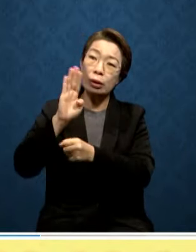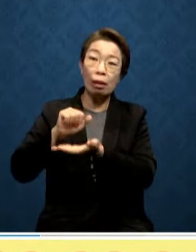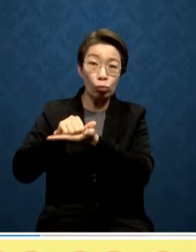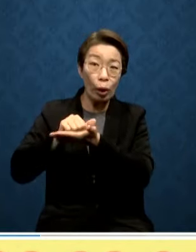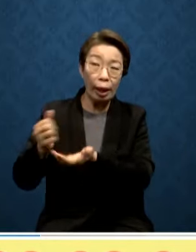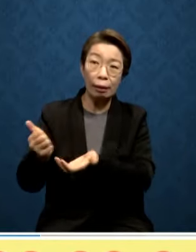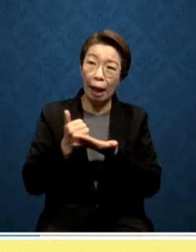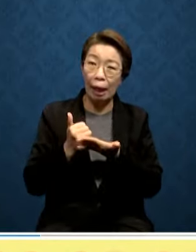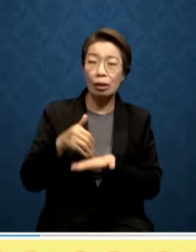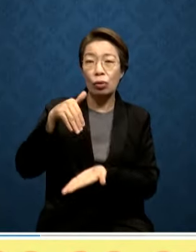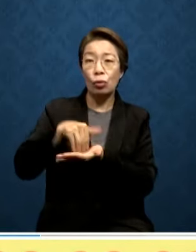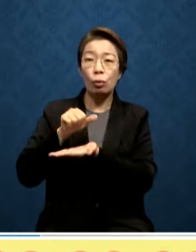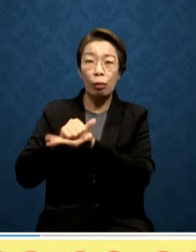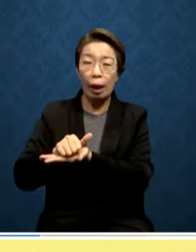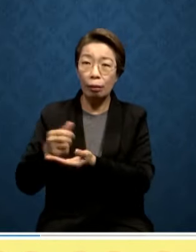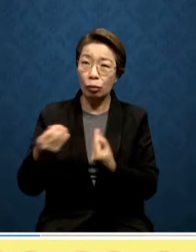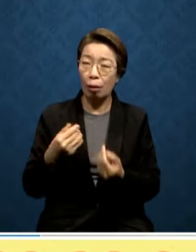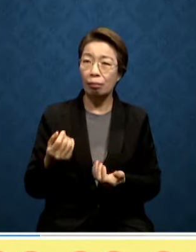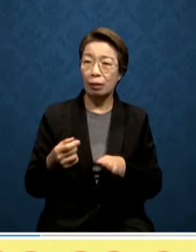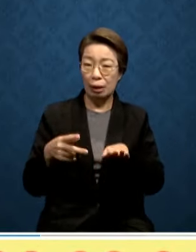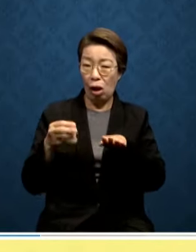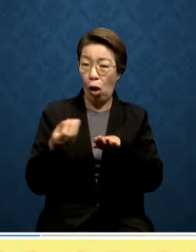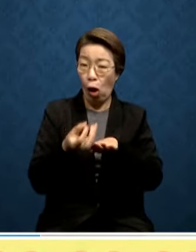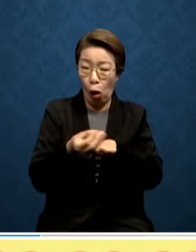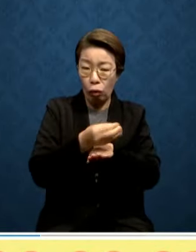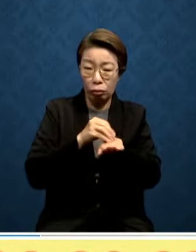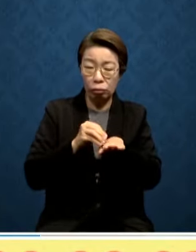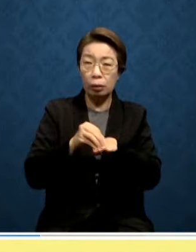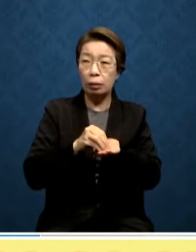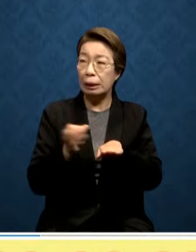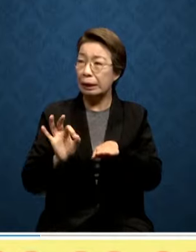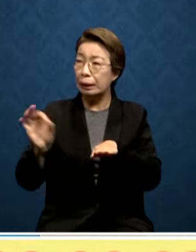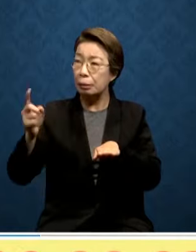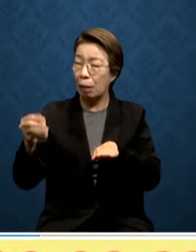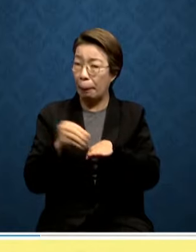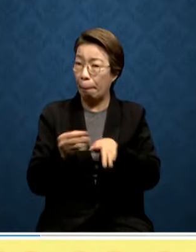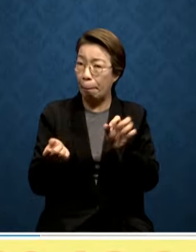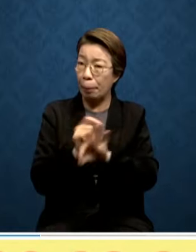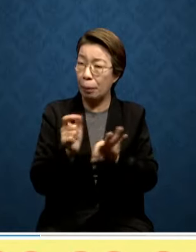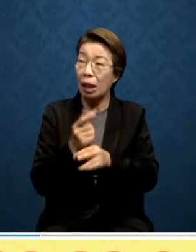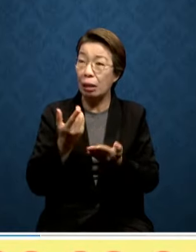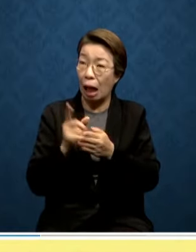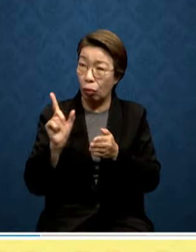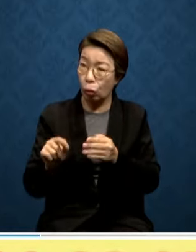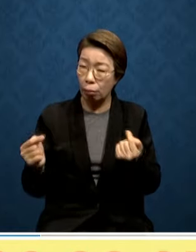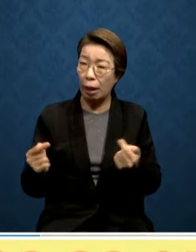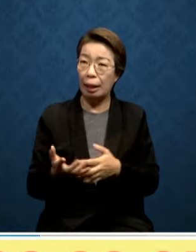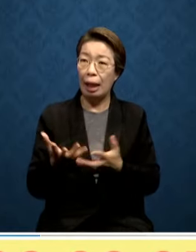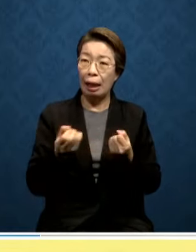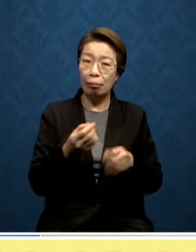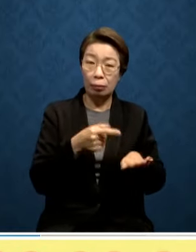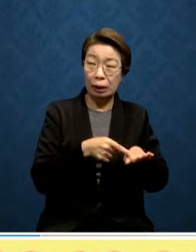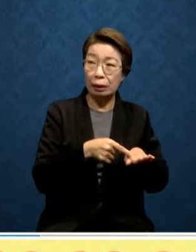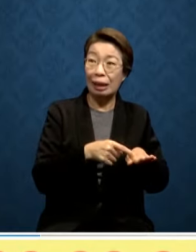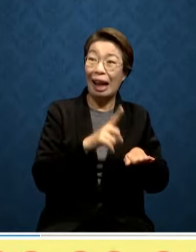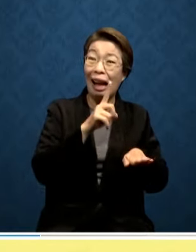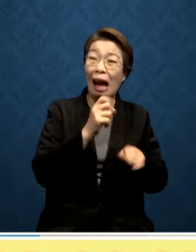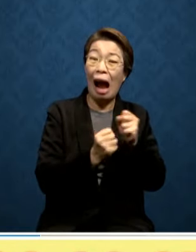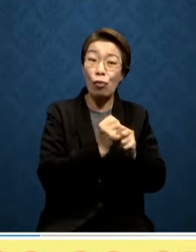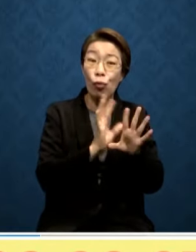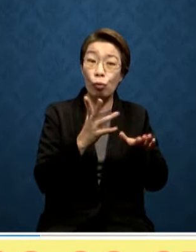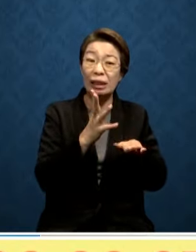ไหมค่าราคาอะไรตรงกับสิ่งที่บอกไหมการขายตรงนะครับการรับซื้อซากกลับไปเมื่อ